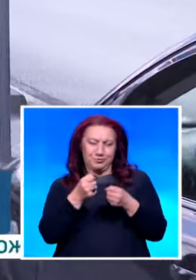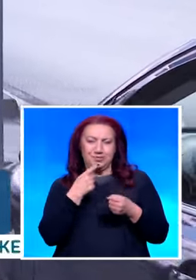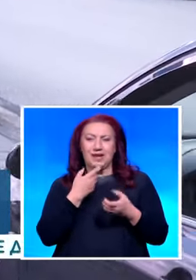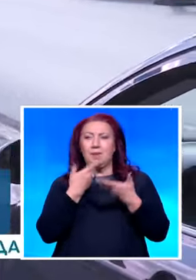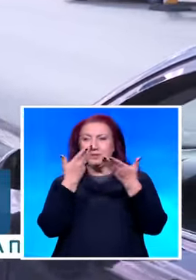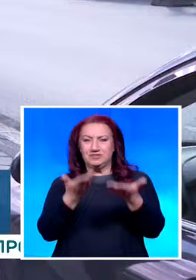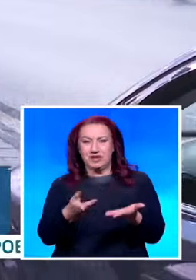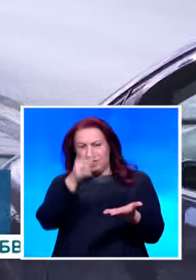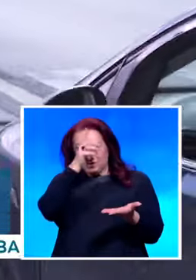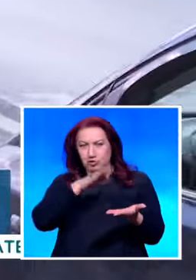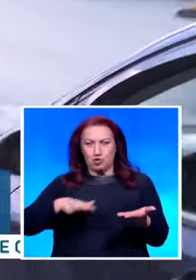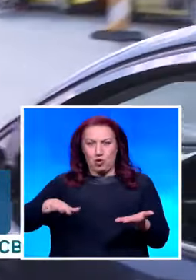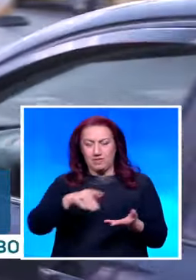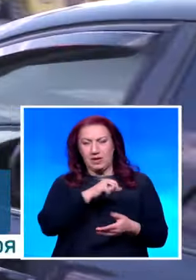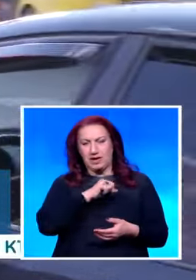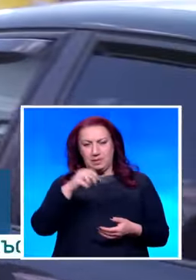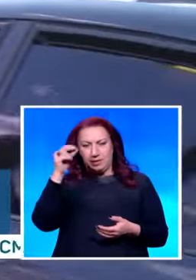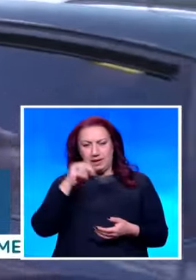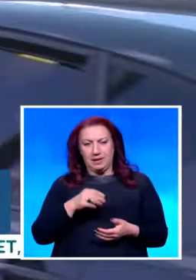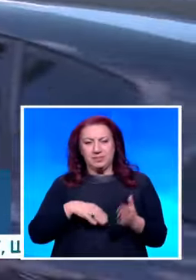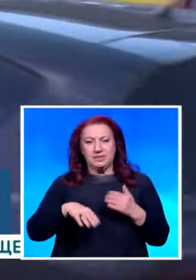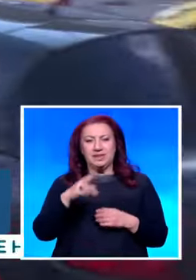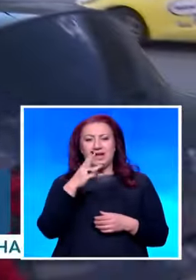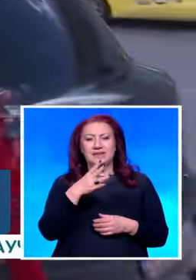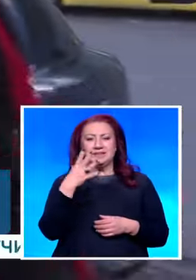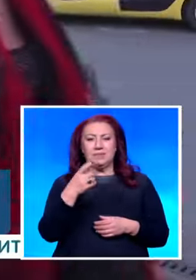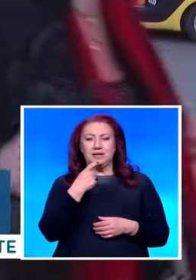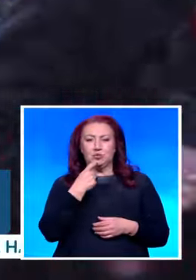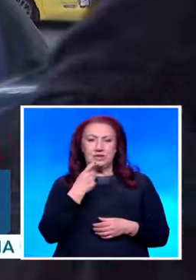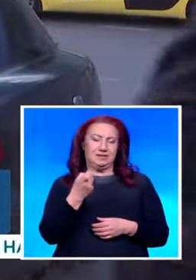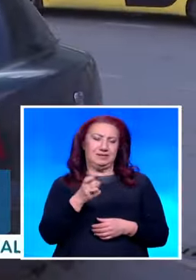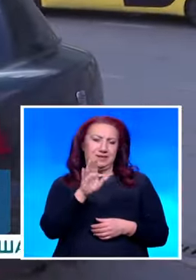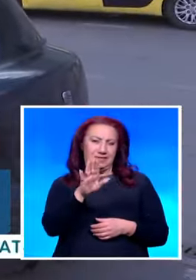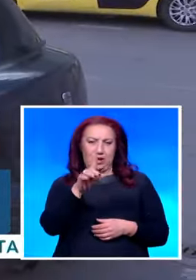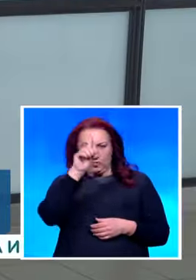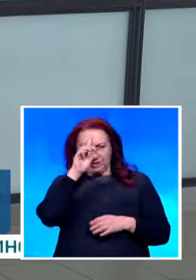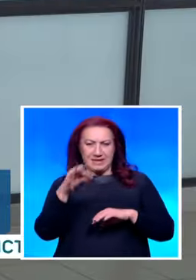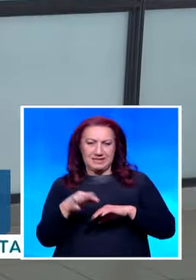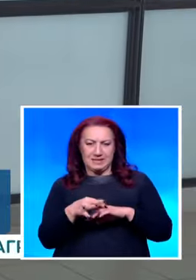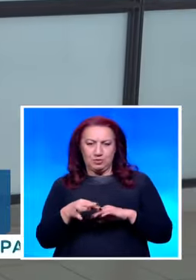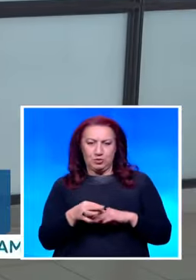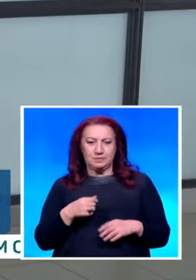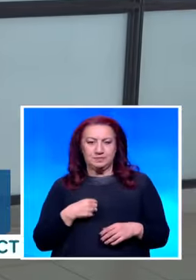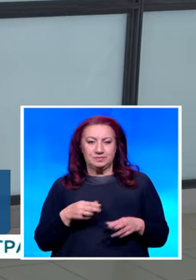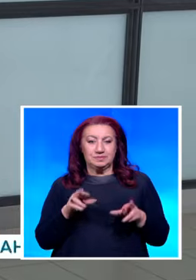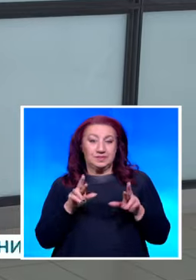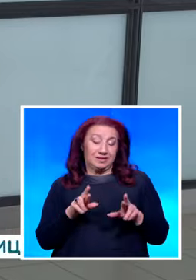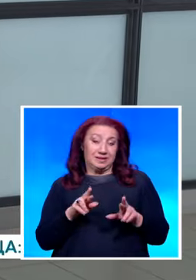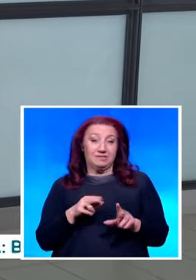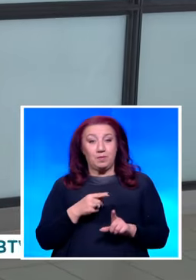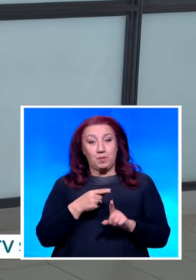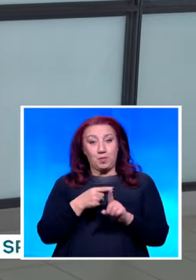35 години свързана с бокса и неотлъчно до Ули Вегнер е и неговата съпруга Маргрет. Надявам се на положителен